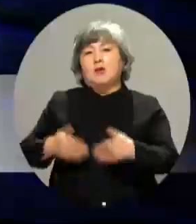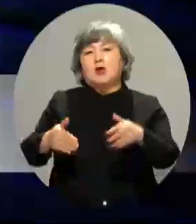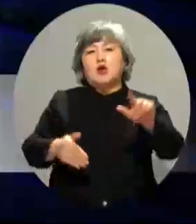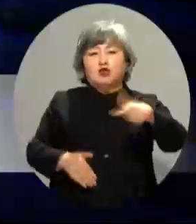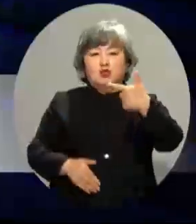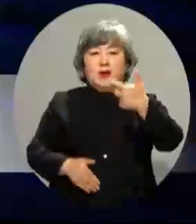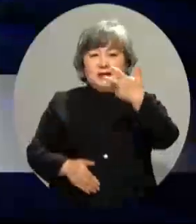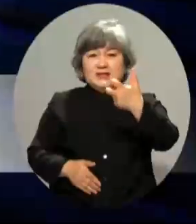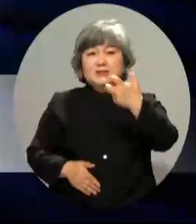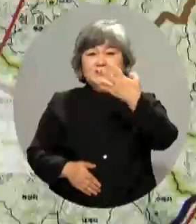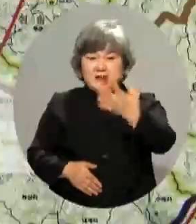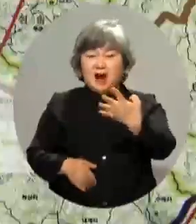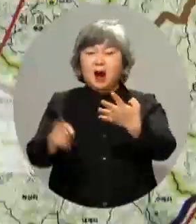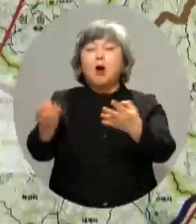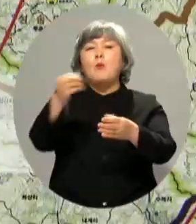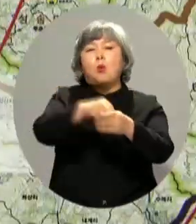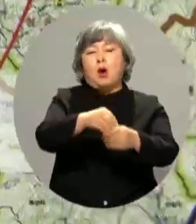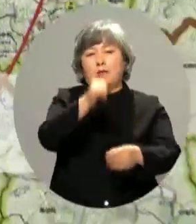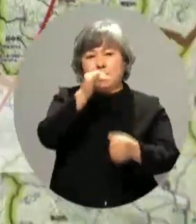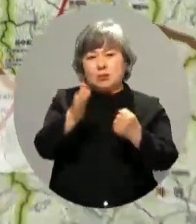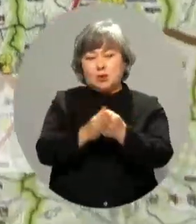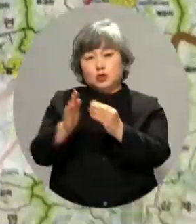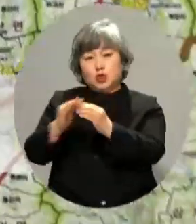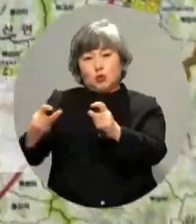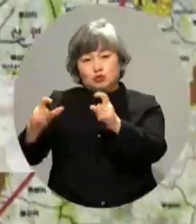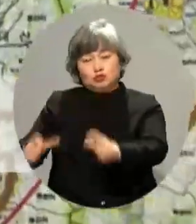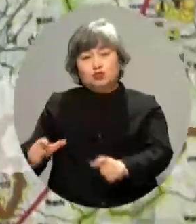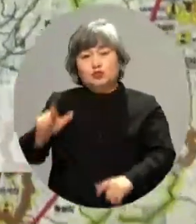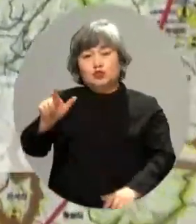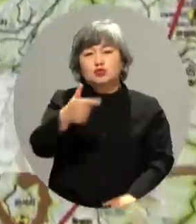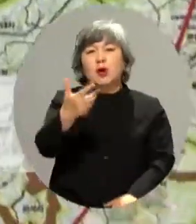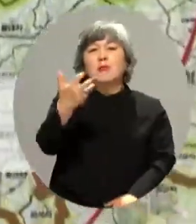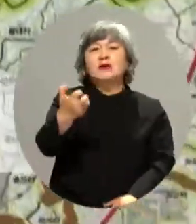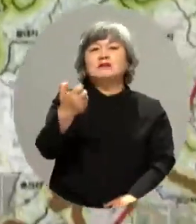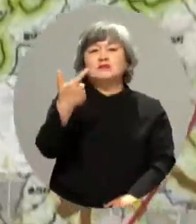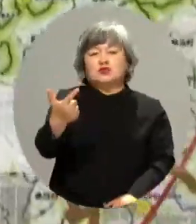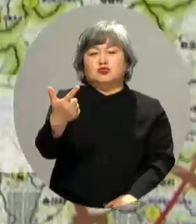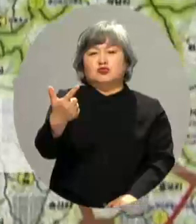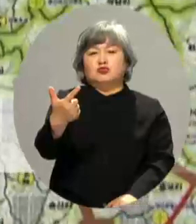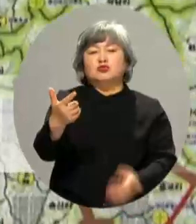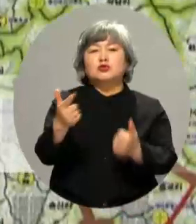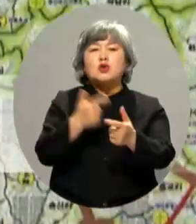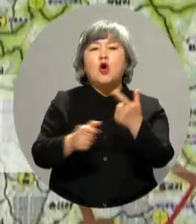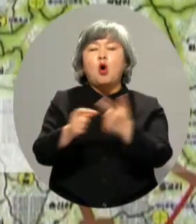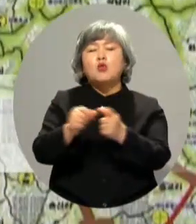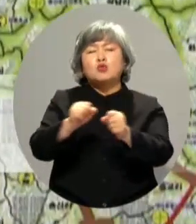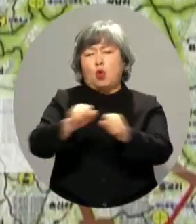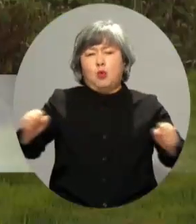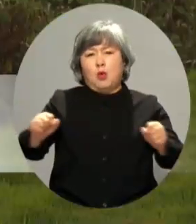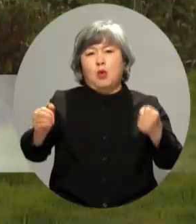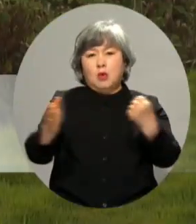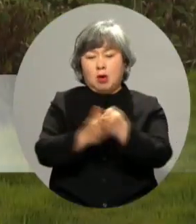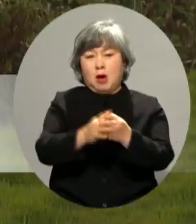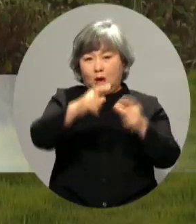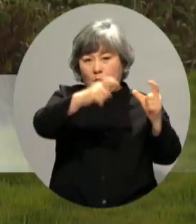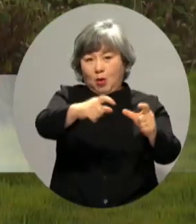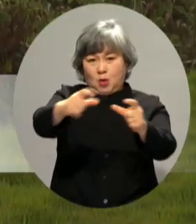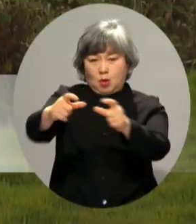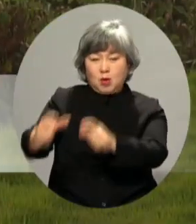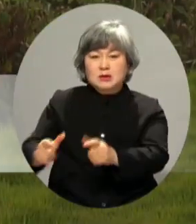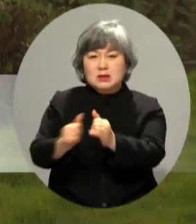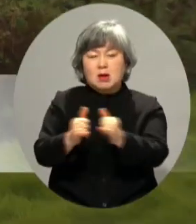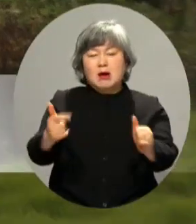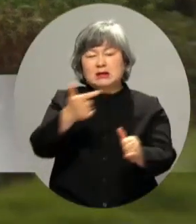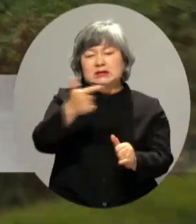674 제곱킬로미터가 포함된 반면 전북은 686 제곱킬로미터로 더 넓고 대상 지역 거주